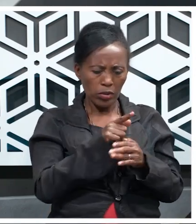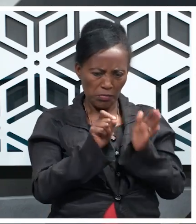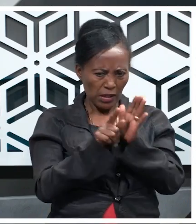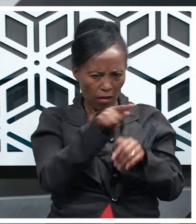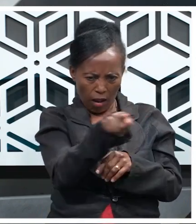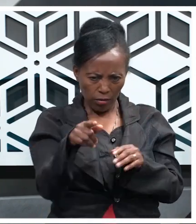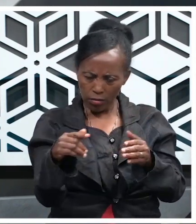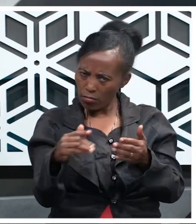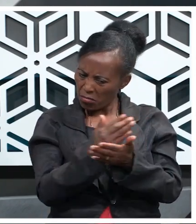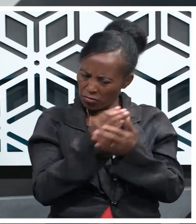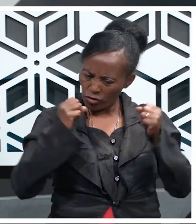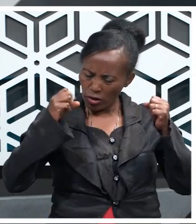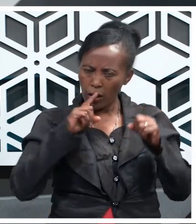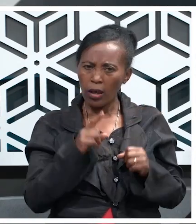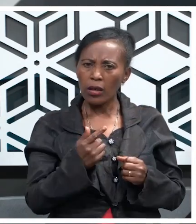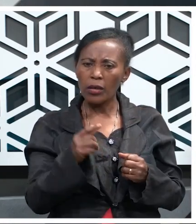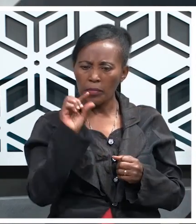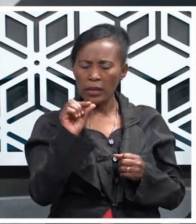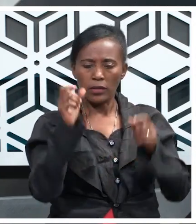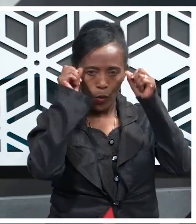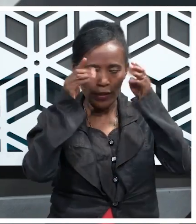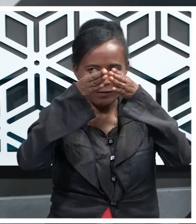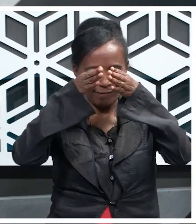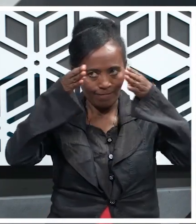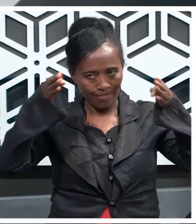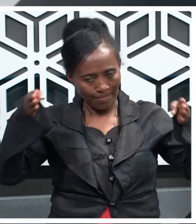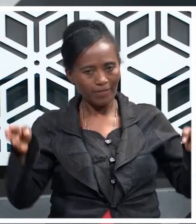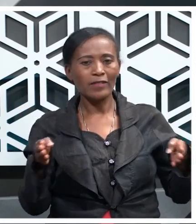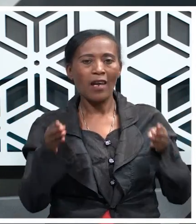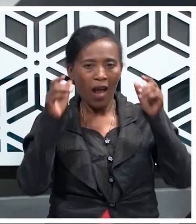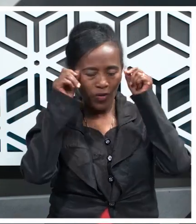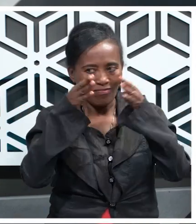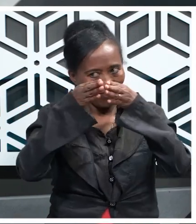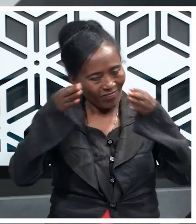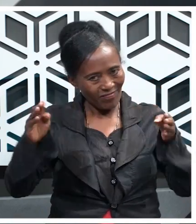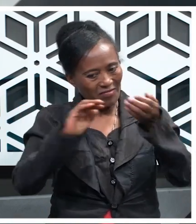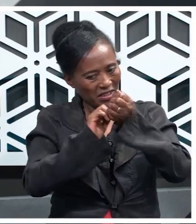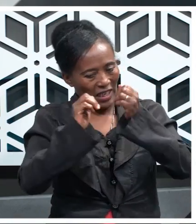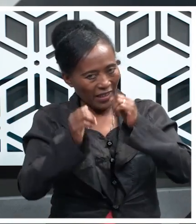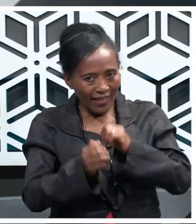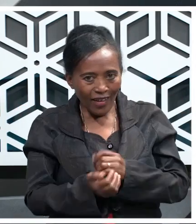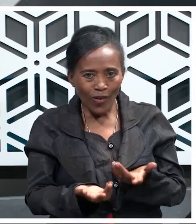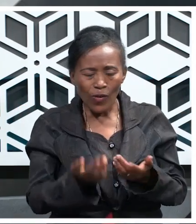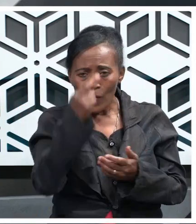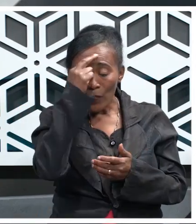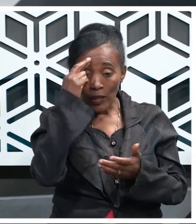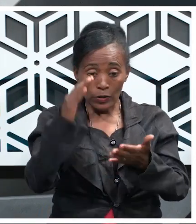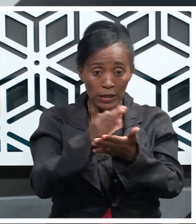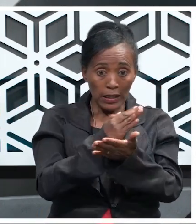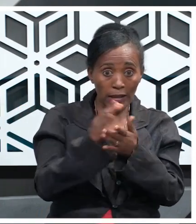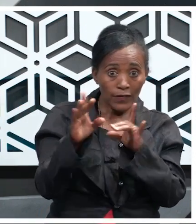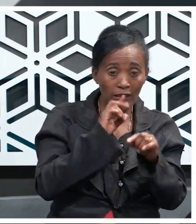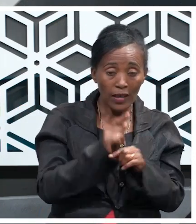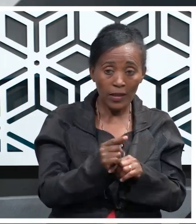ኮል እናንተ መሆን ይችላሉ ፓርቲሲፔት አድርጉና ቢያንስ ያለውን አዌርነስ እንጨምርበት አዌርነሱን እንቀይረው